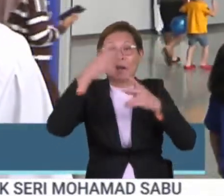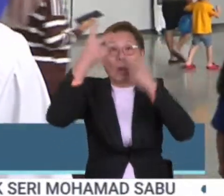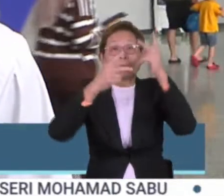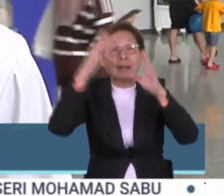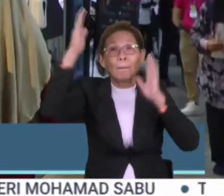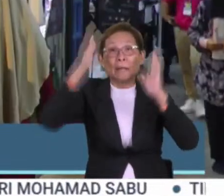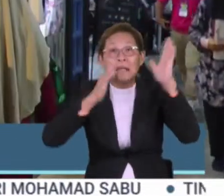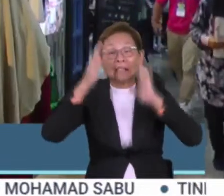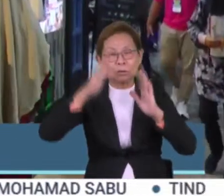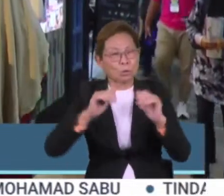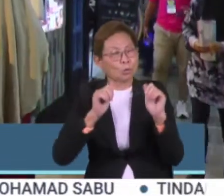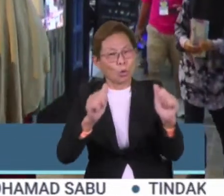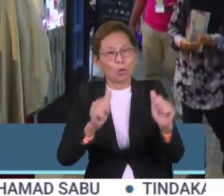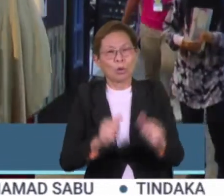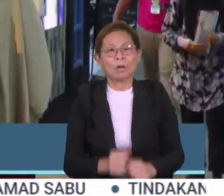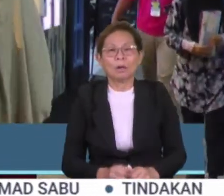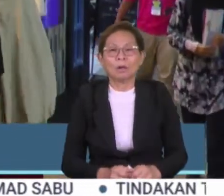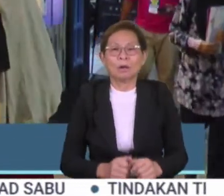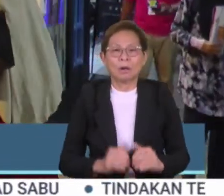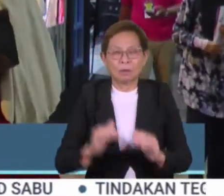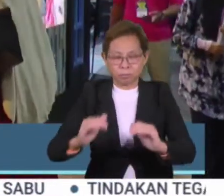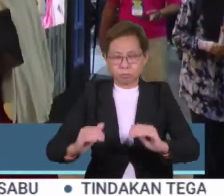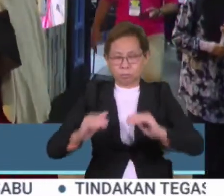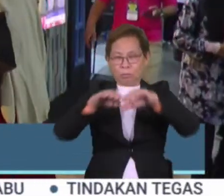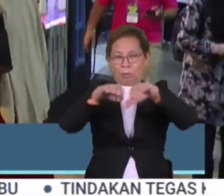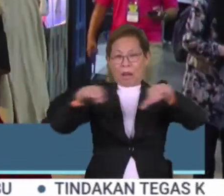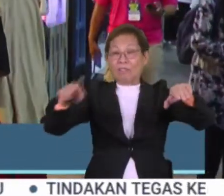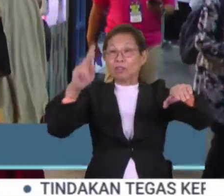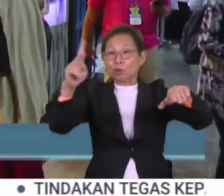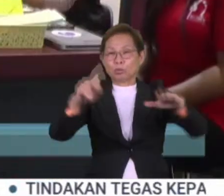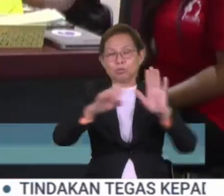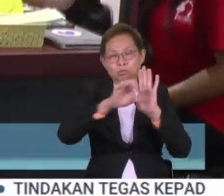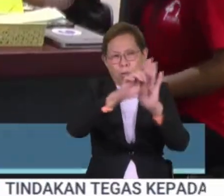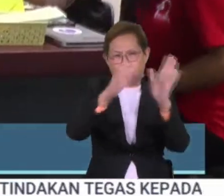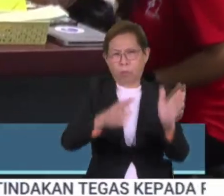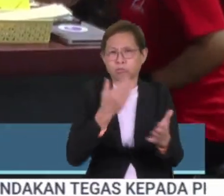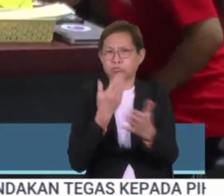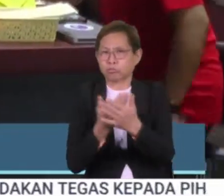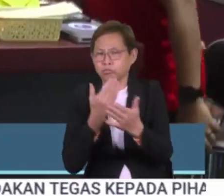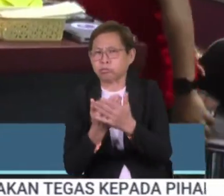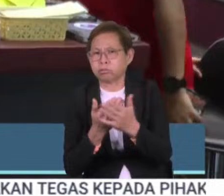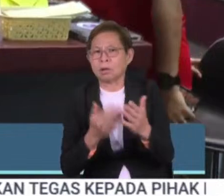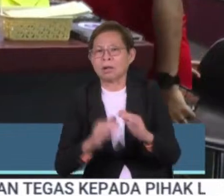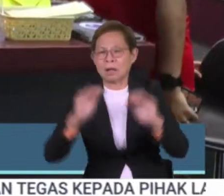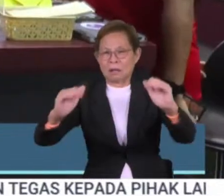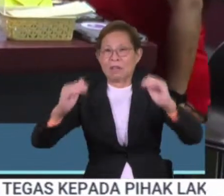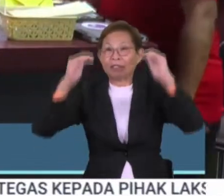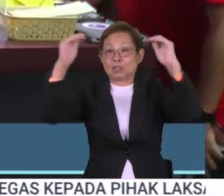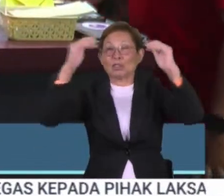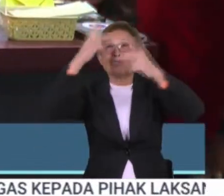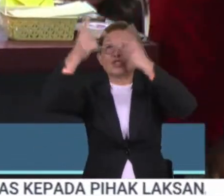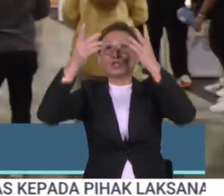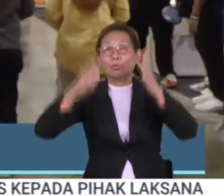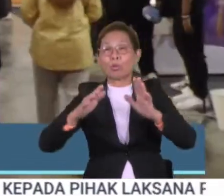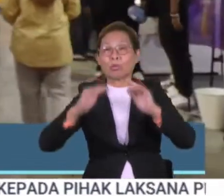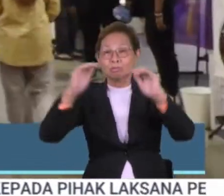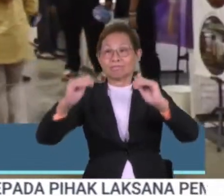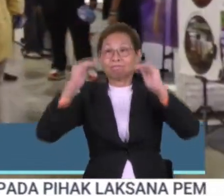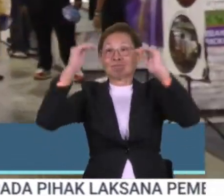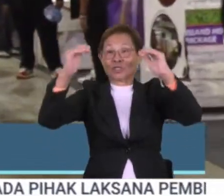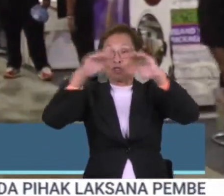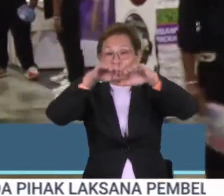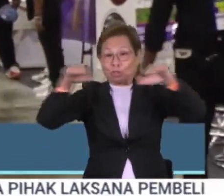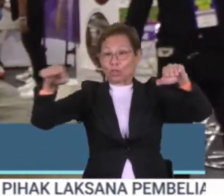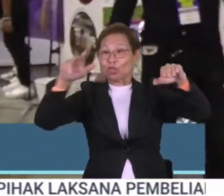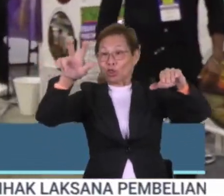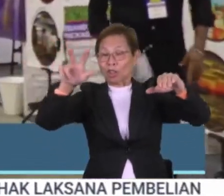well. And of course, up at level 2, the exhibitors are also doing quite well. And on level 3, visitors have been visiting level 3 to